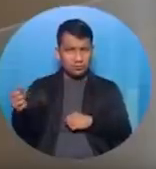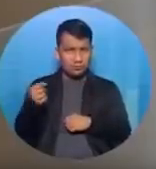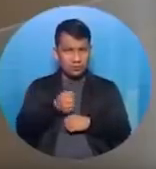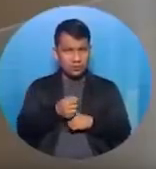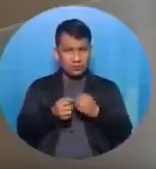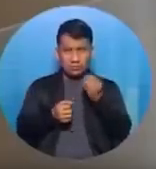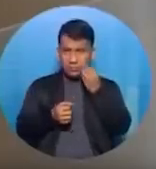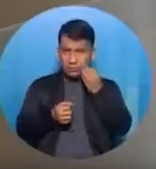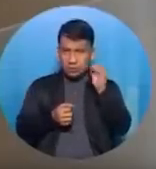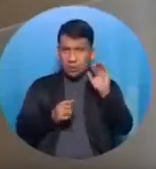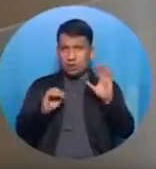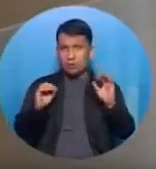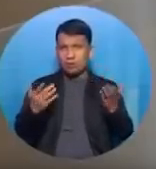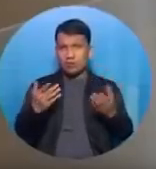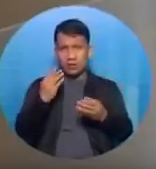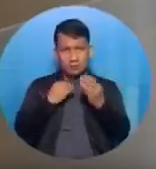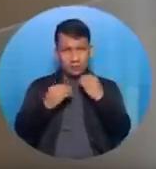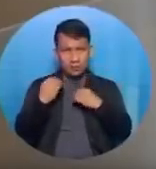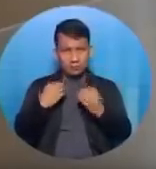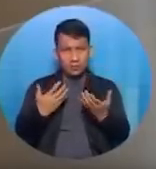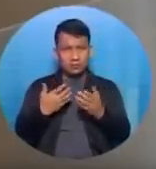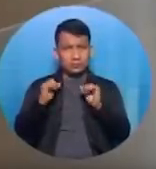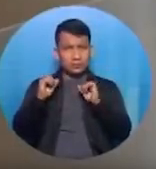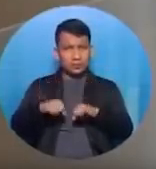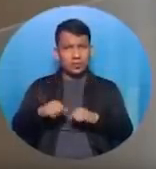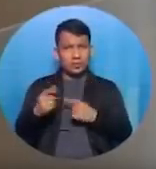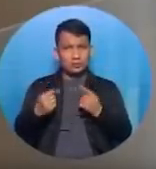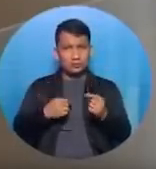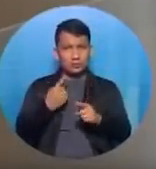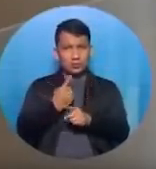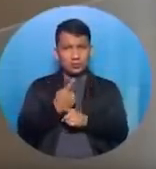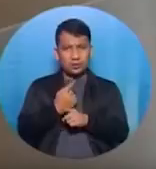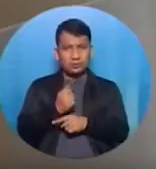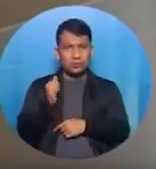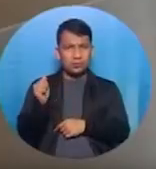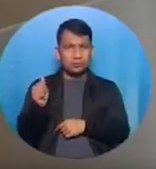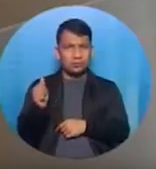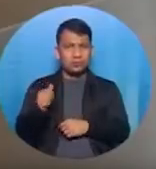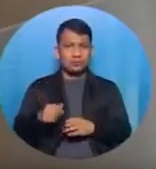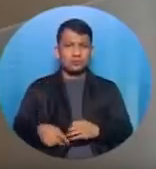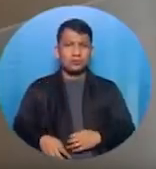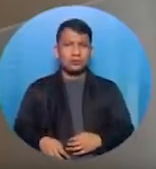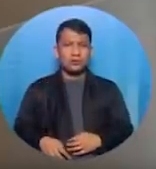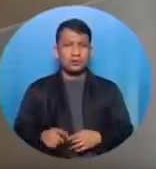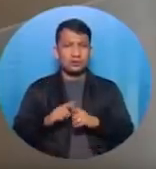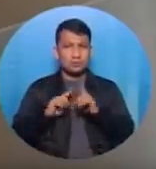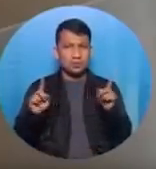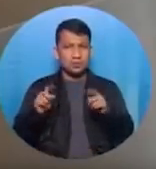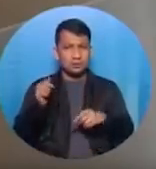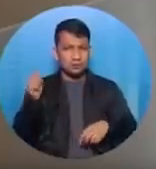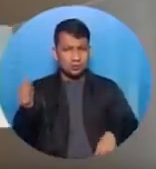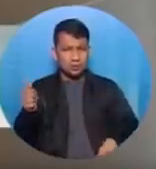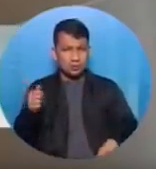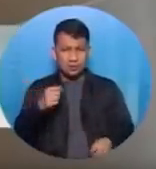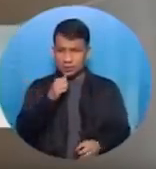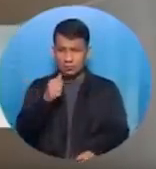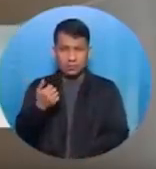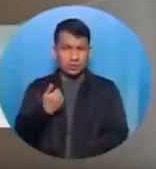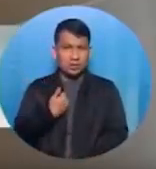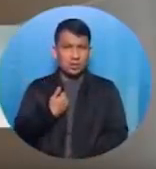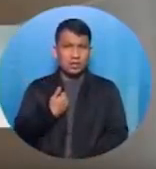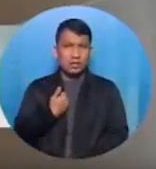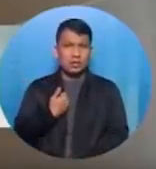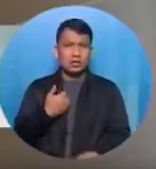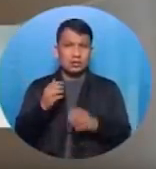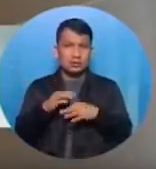na, pauwiin na dahil wala na silang kinakain, then gawin mo kung ano yung nakabubuti para sa kanila, hindi para yung sa yung agency. Yes, sir. Yung